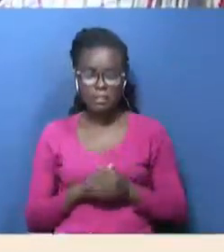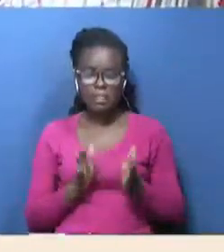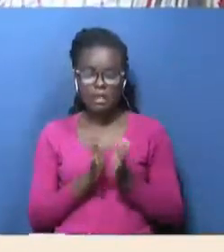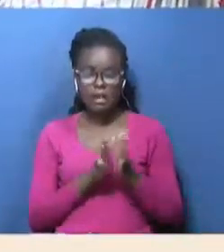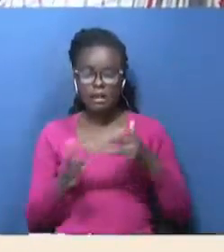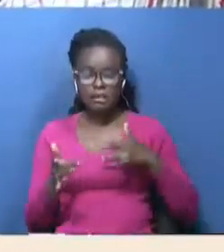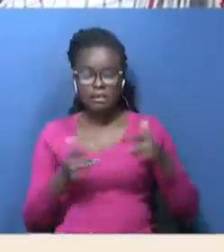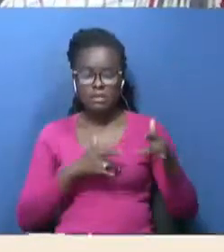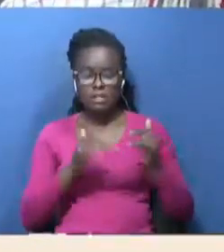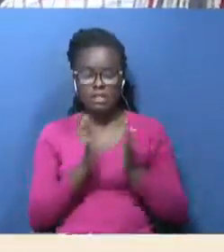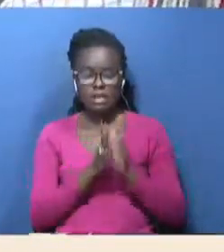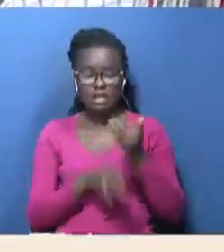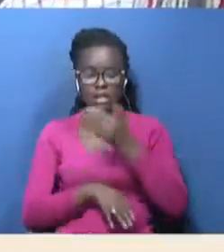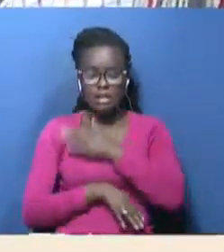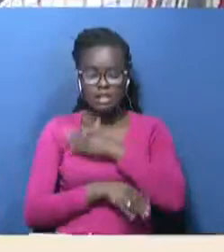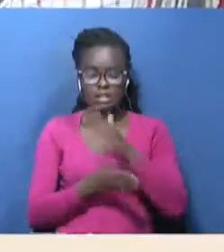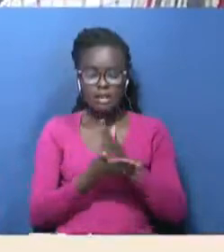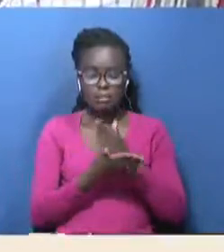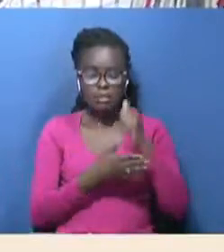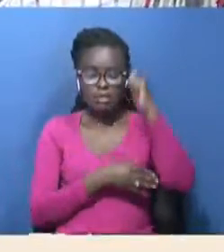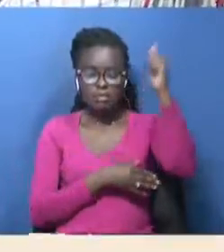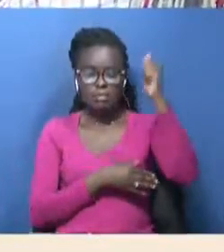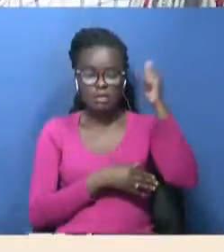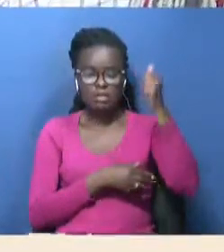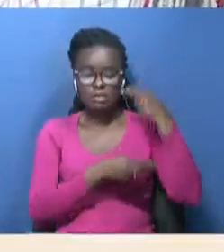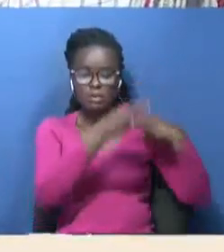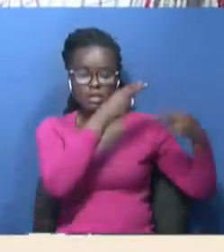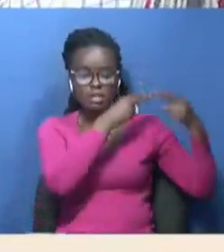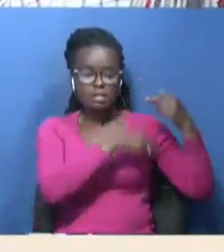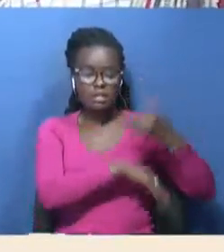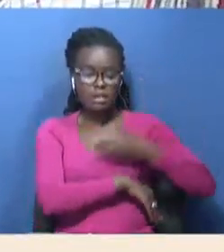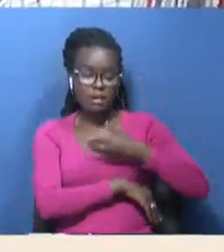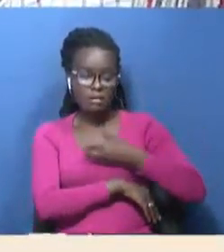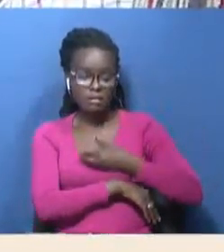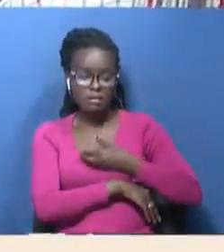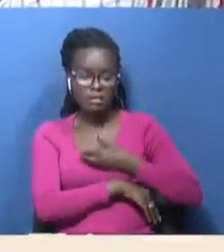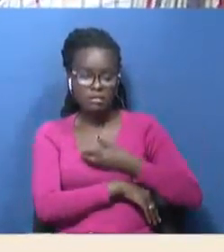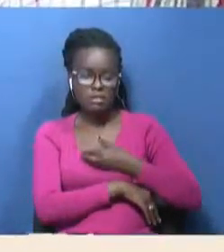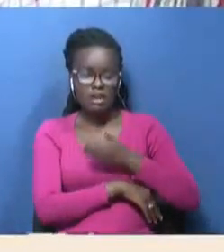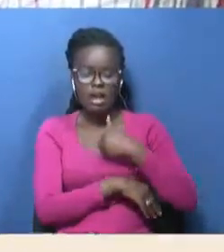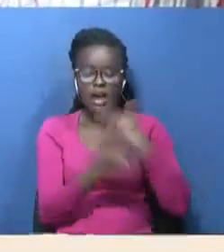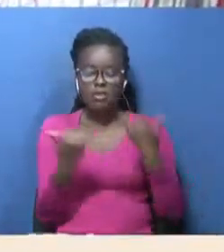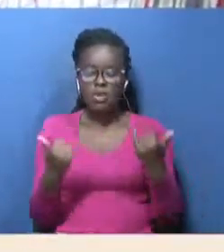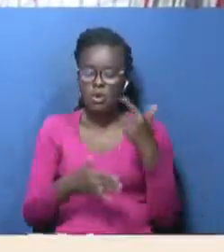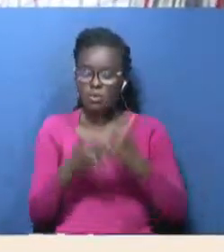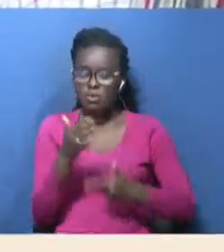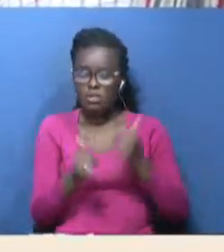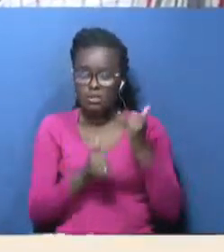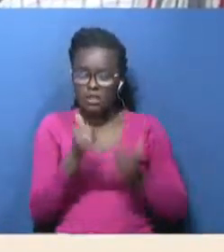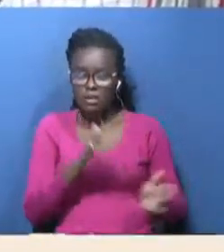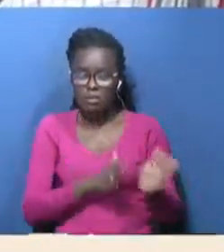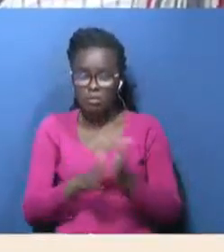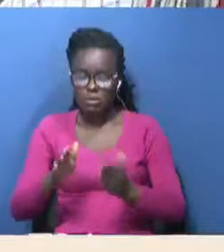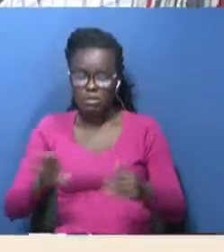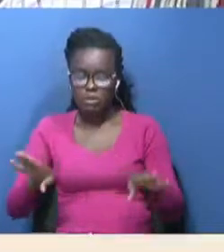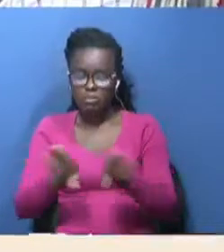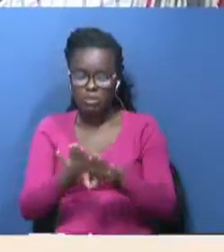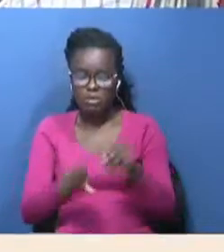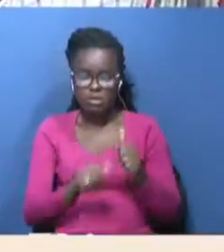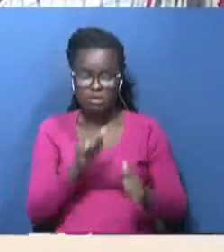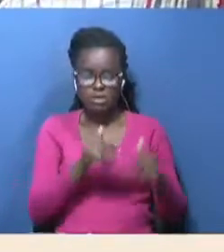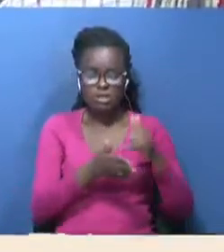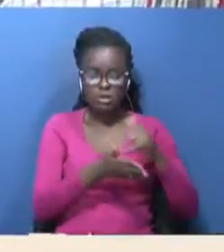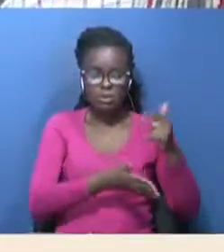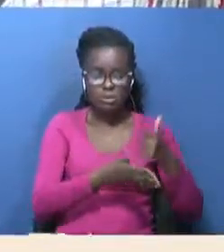concerned, NASA is part of our political history. All that remains is the final process of closure, which includes